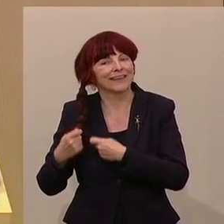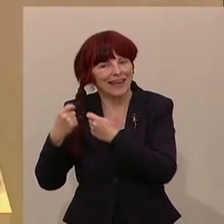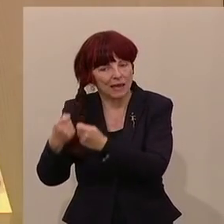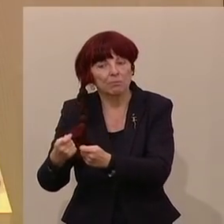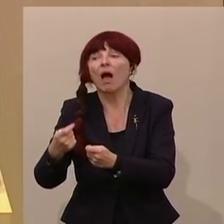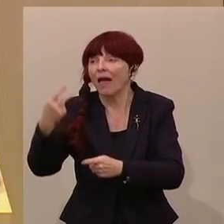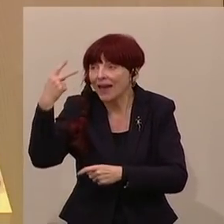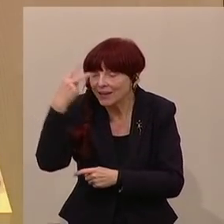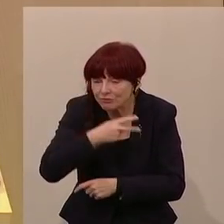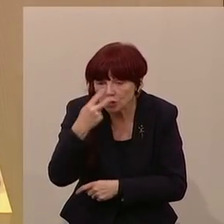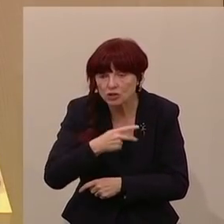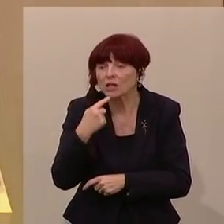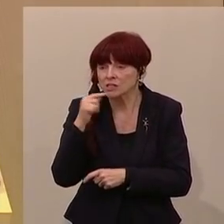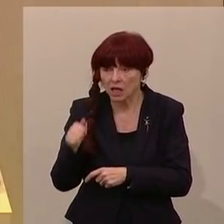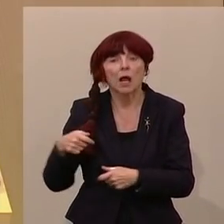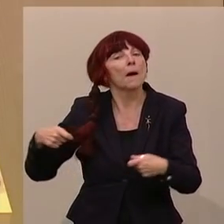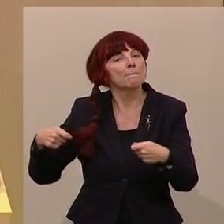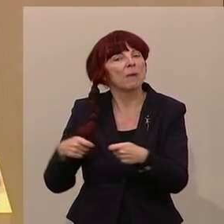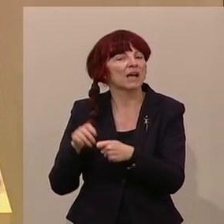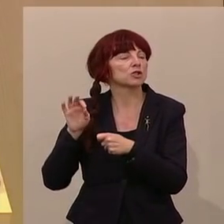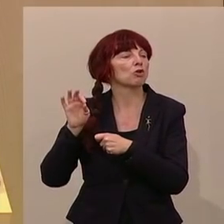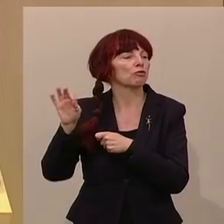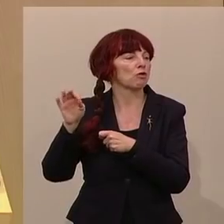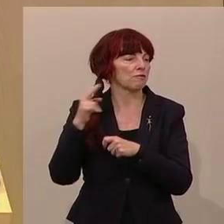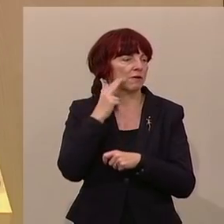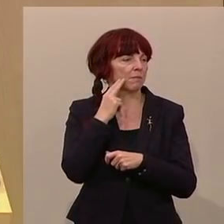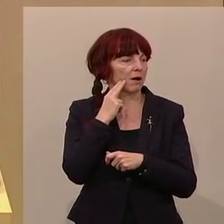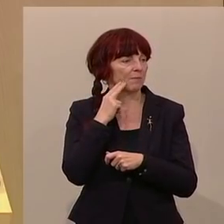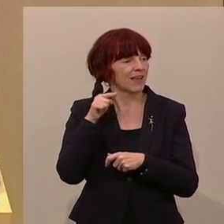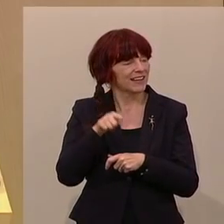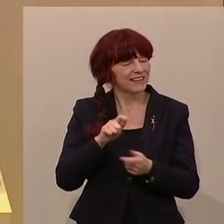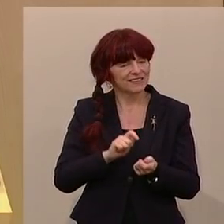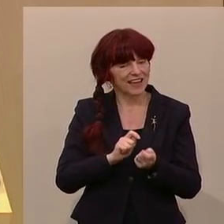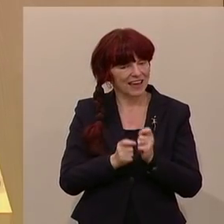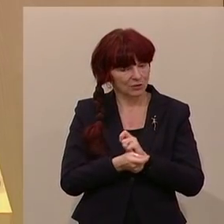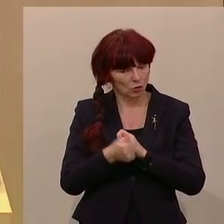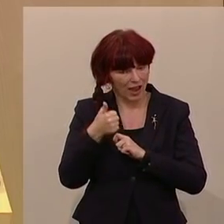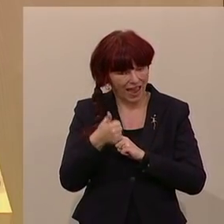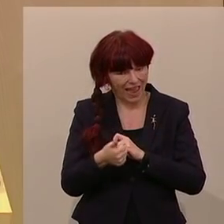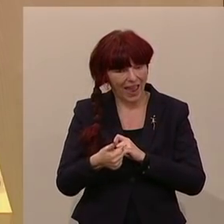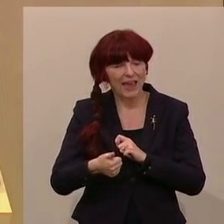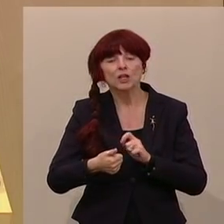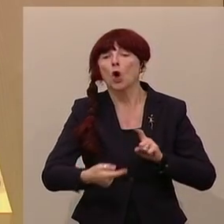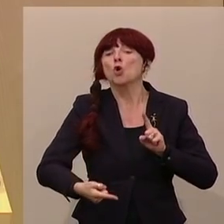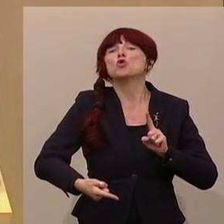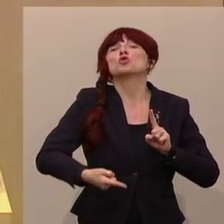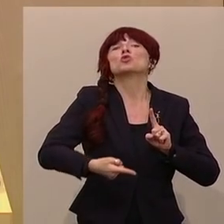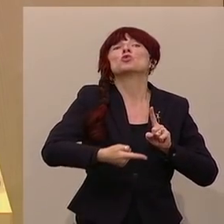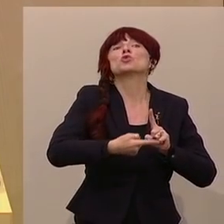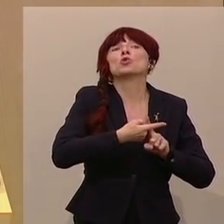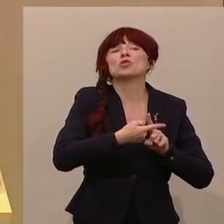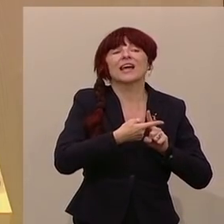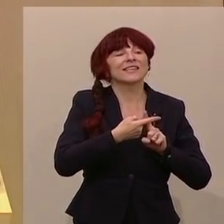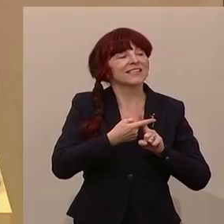etwas einig werden und dann sagen, ja, so geht's. Die Änderung von uns, dieser eine zusätzliche persönliche Feiertag oder